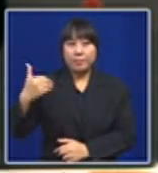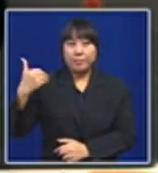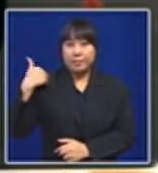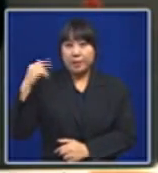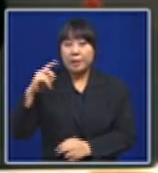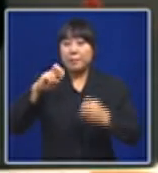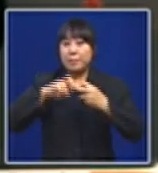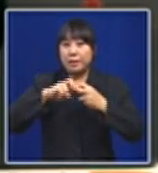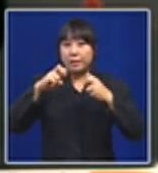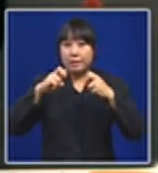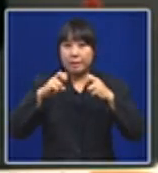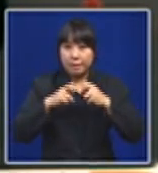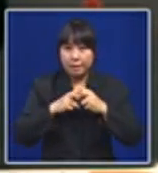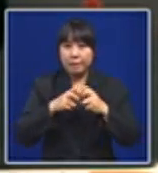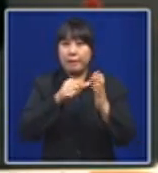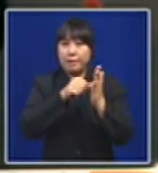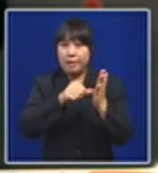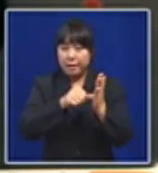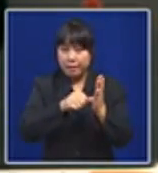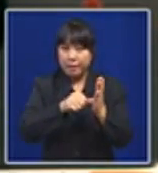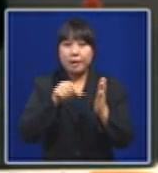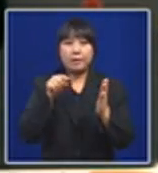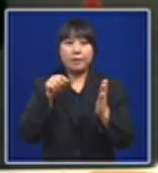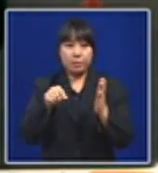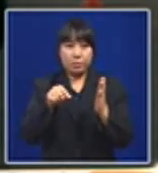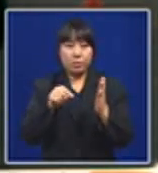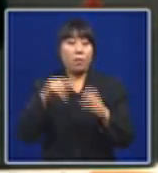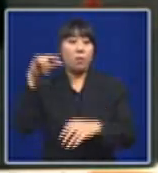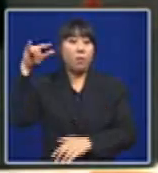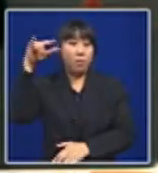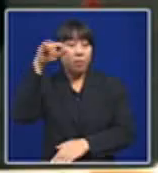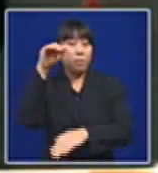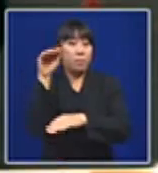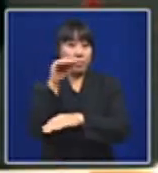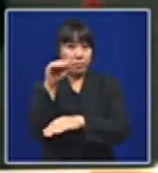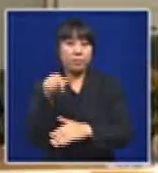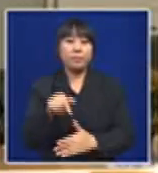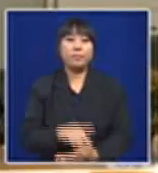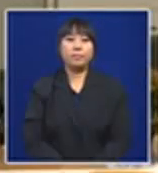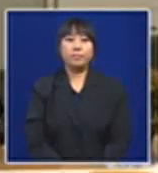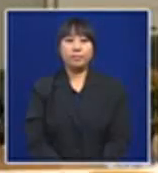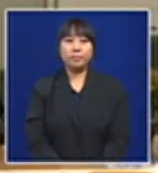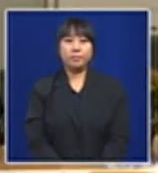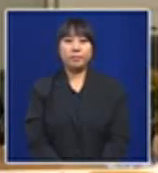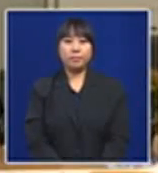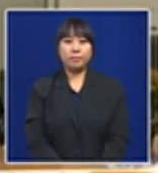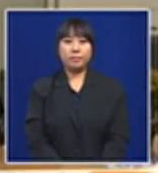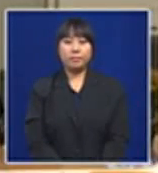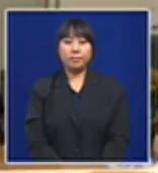การแก้ปัญหาที่เกิดขึ้นในพื้นที่ท่าอากาศยานสุวรรณภูมิด้วยครับ